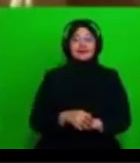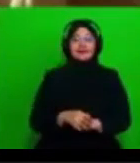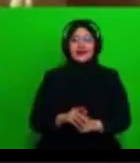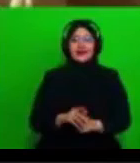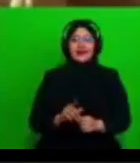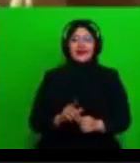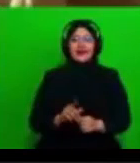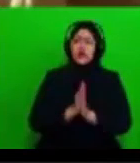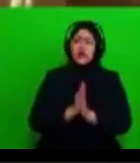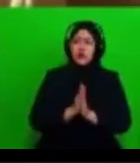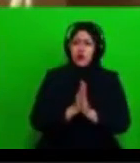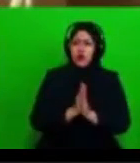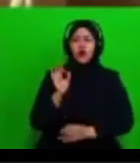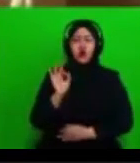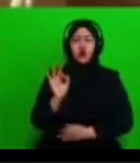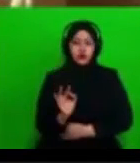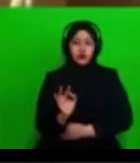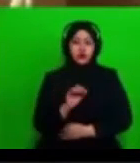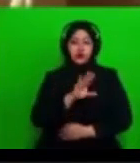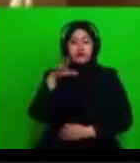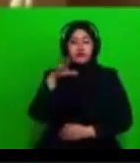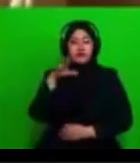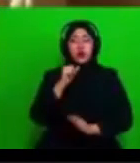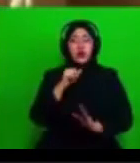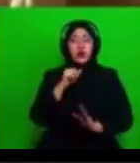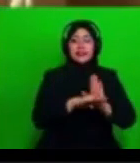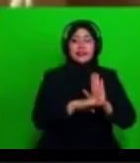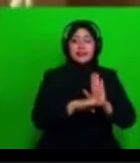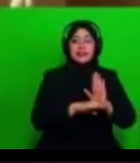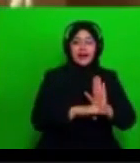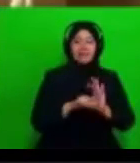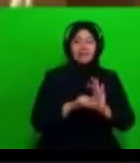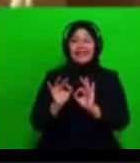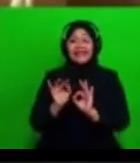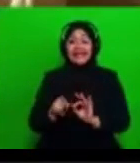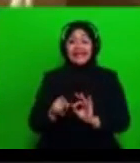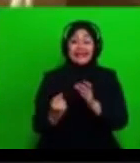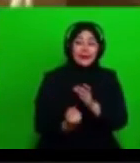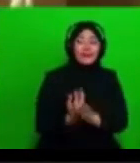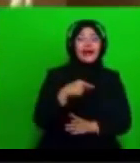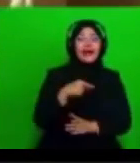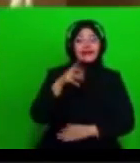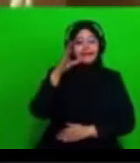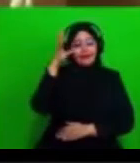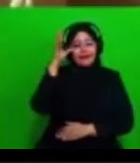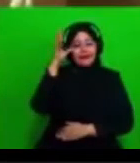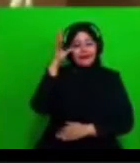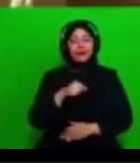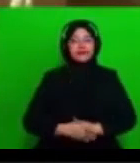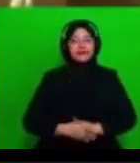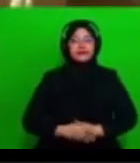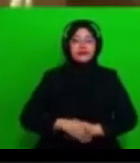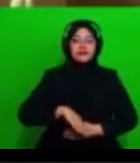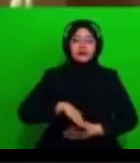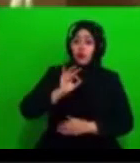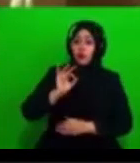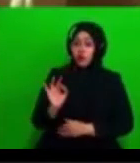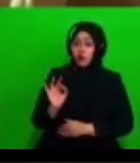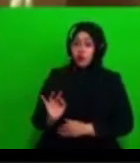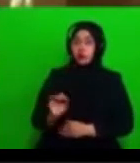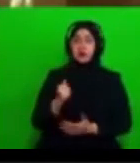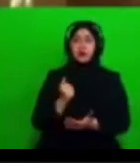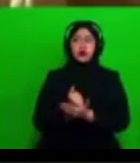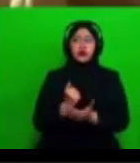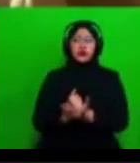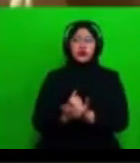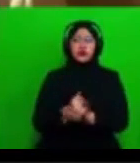penolist, mohon nanti orang tua juga memahami kebijakan pendidikan yang sedang kita kembangkan ini, sehingga orang